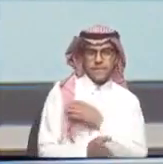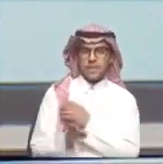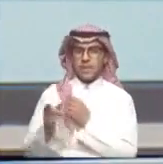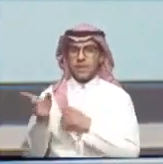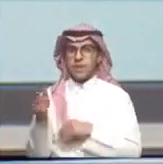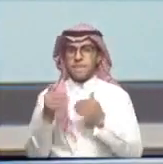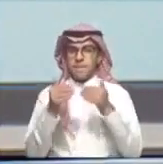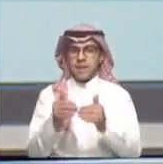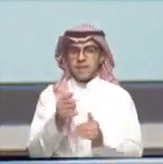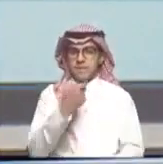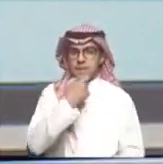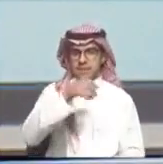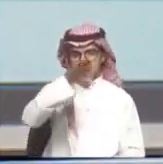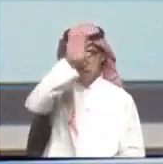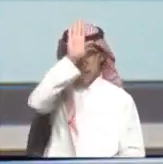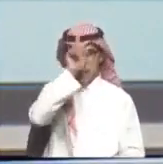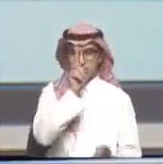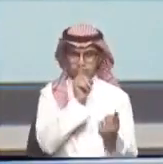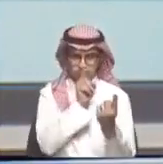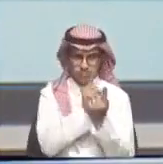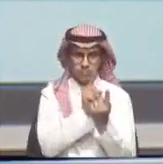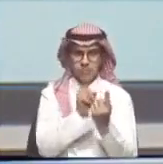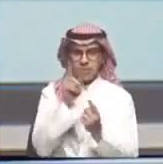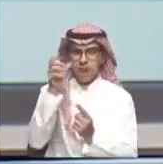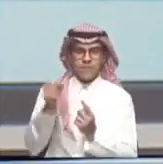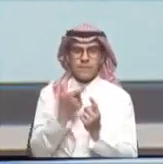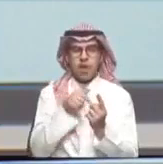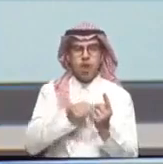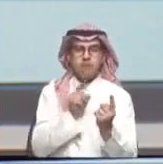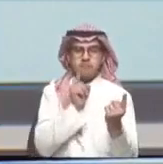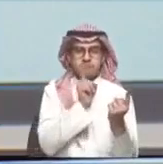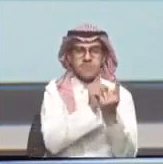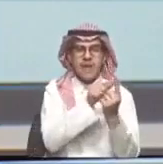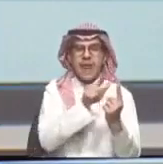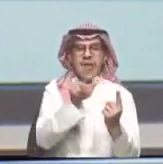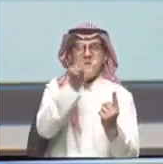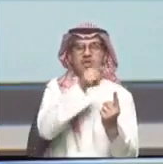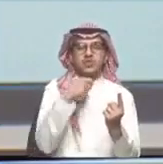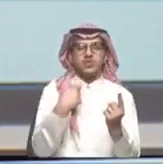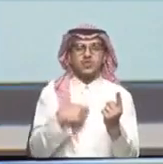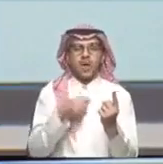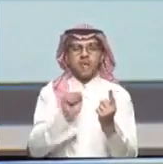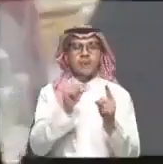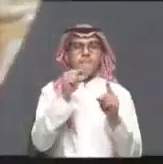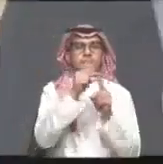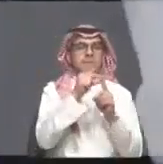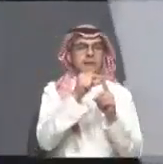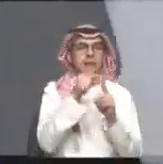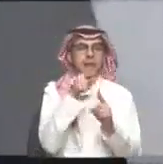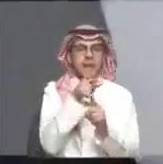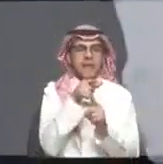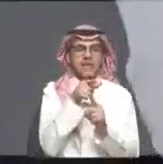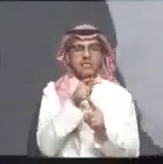خادم الحرمين الشريفين الملك سلمان بن عبد العزيز آل سعود حفظه الله اليوم دولة رئيس وزراء جمهورية باكستان